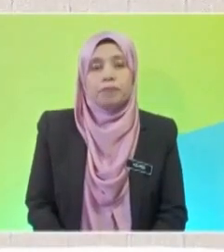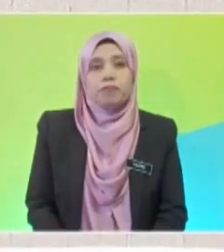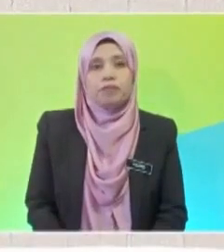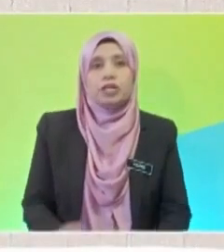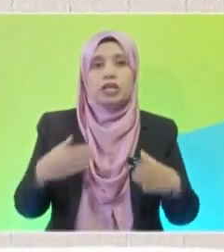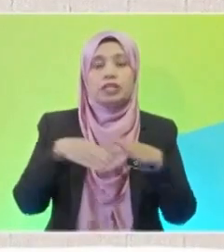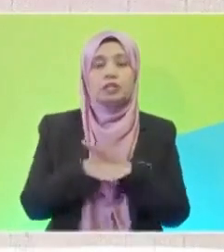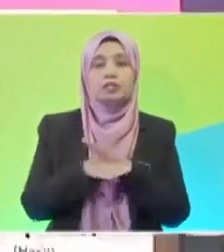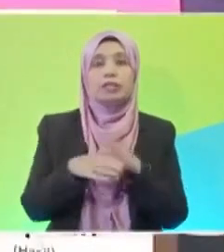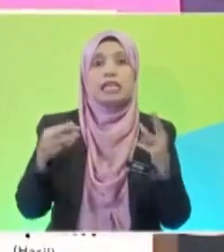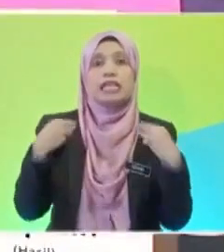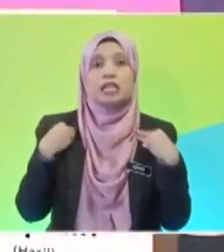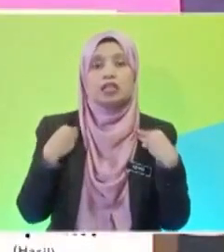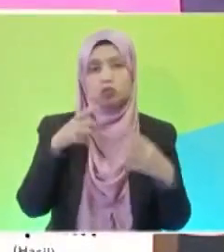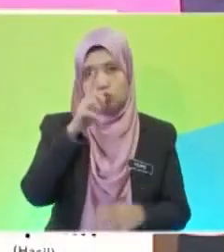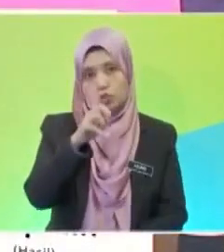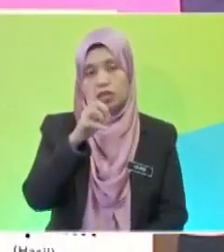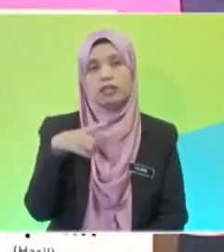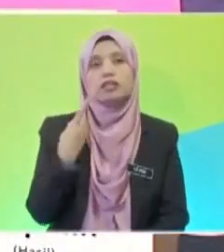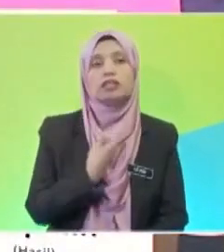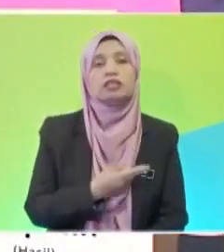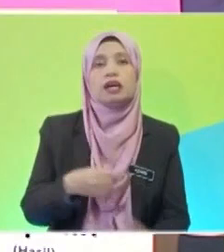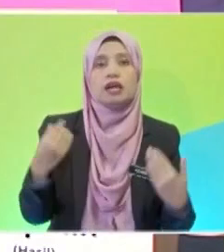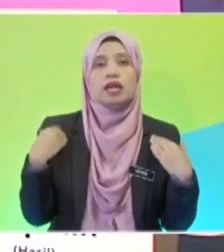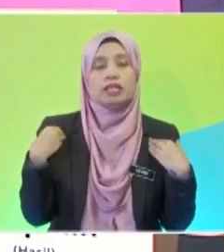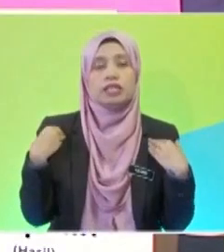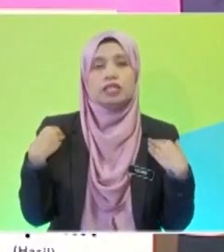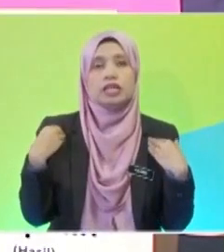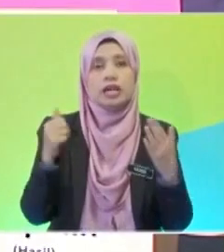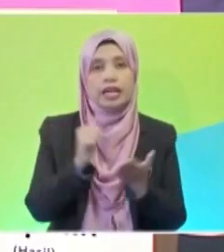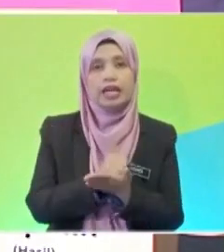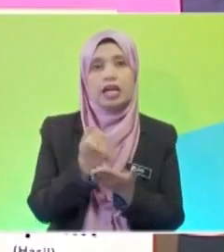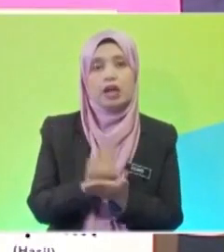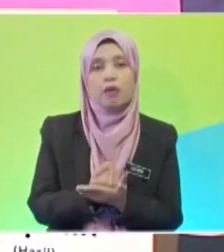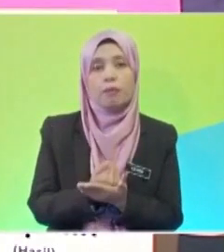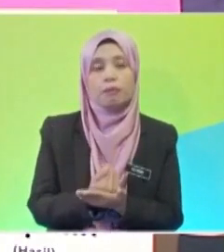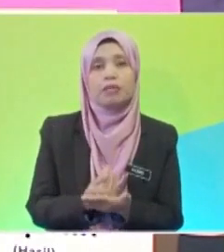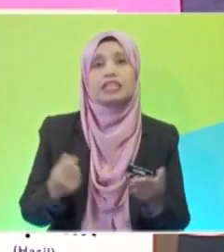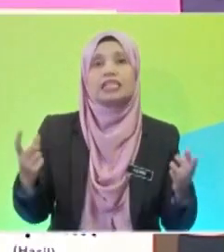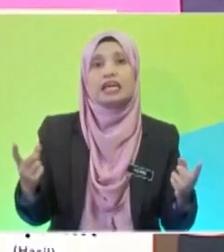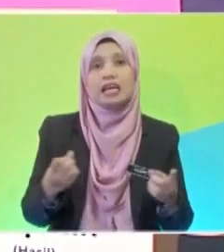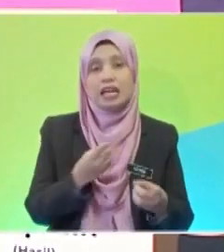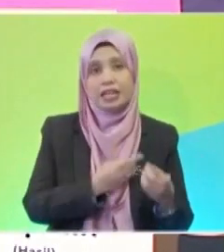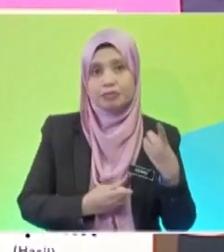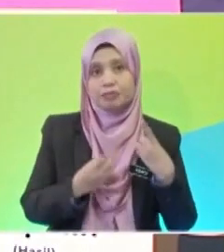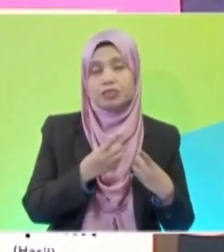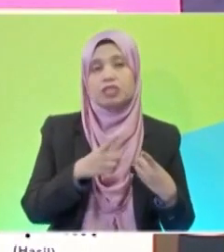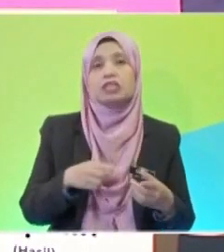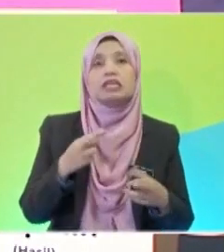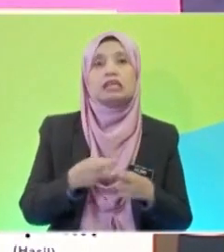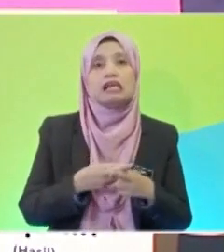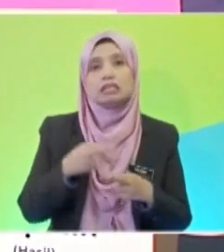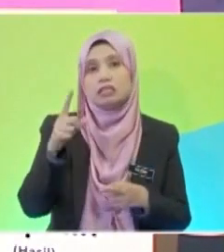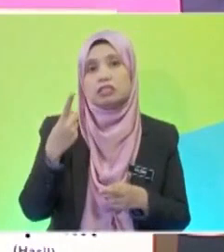Dalam milikan tunggal, kita pun ada juga buat akaun perdagangan dan untung rugi. Tapi kalau kelab persatuan ni dia hanya ringkas saja